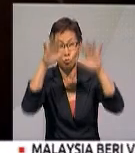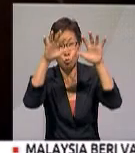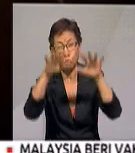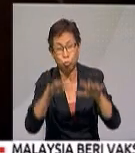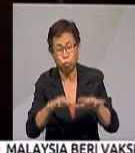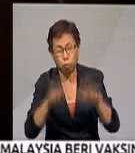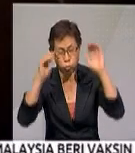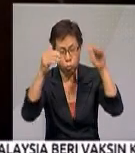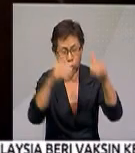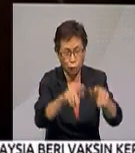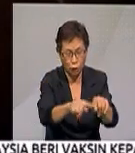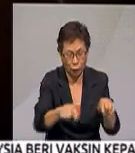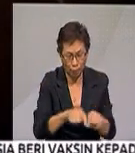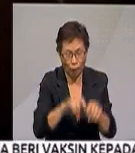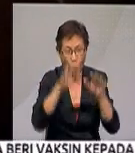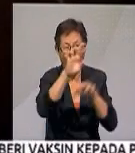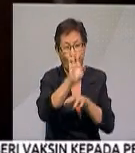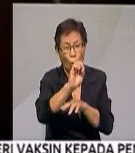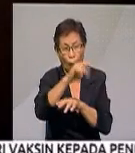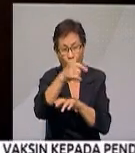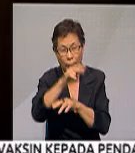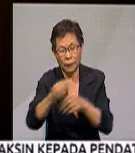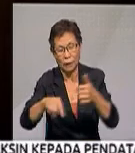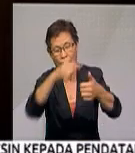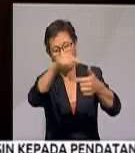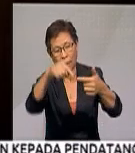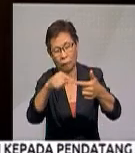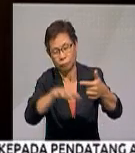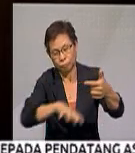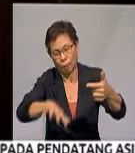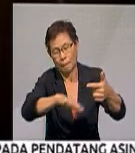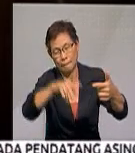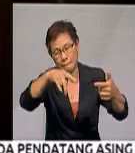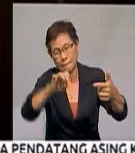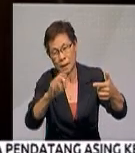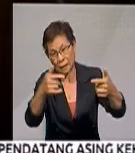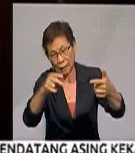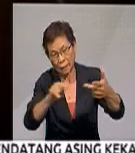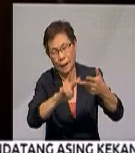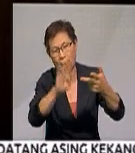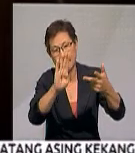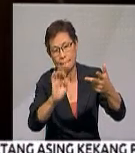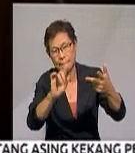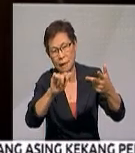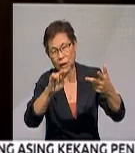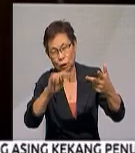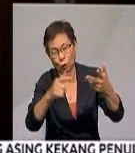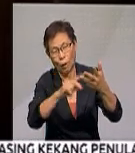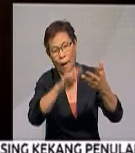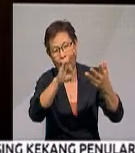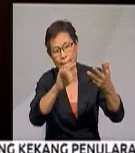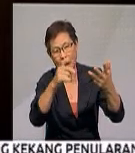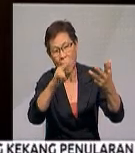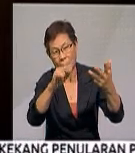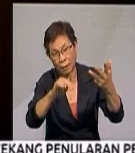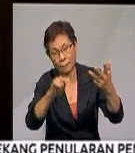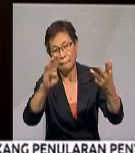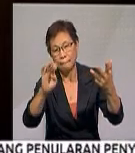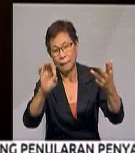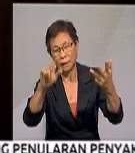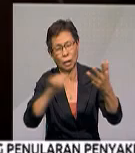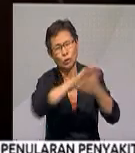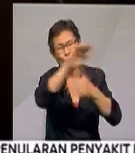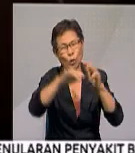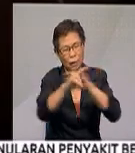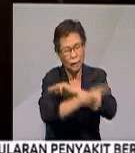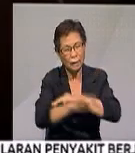lebih tertumpu di kawasan tersebut. Diikuti di kawasan sekitar Pekan, Bentong, Maran Bara, di kawasan keseluruhan